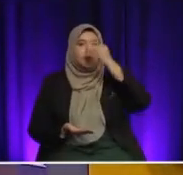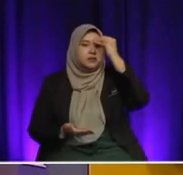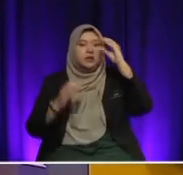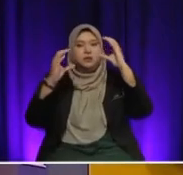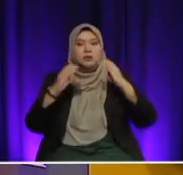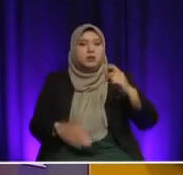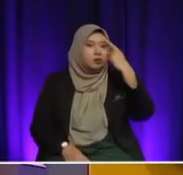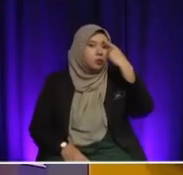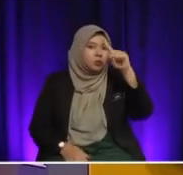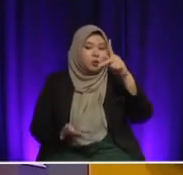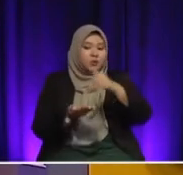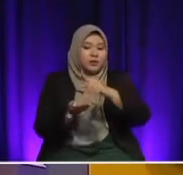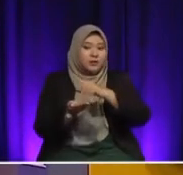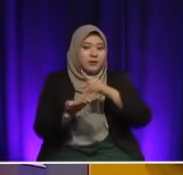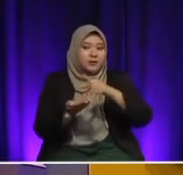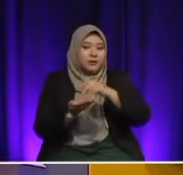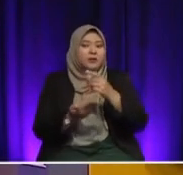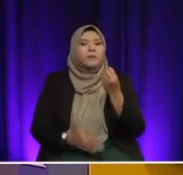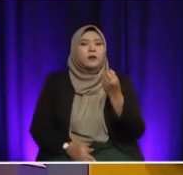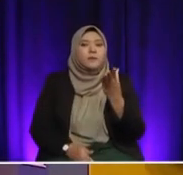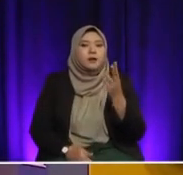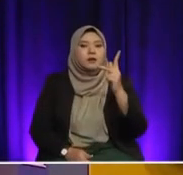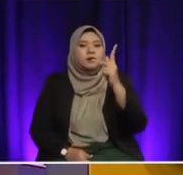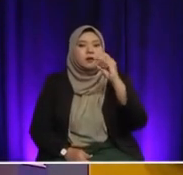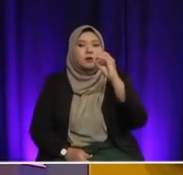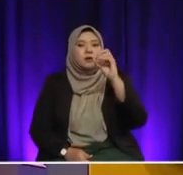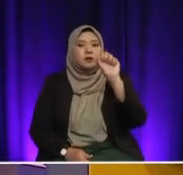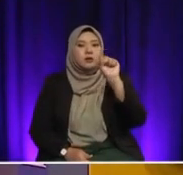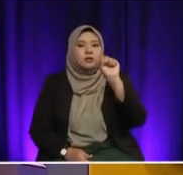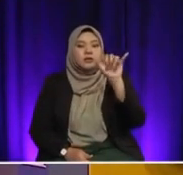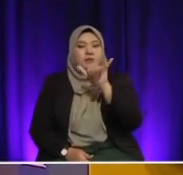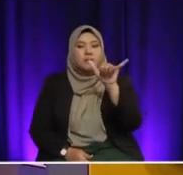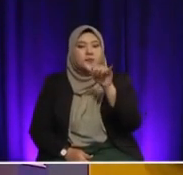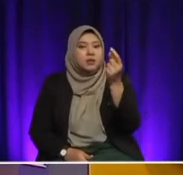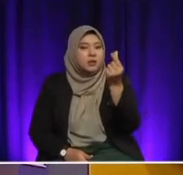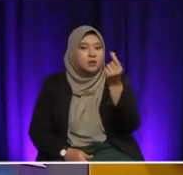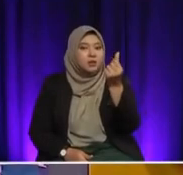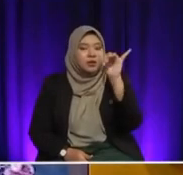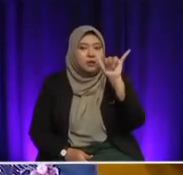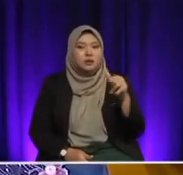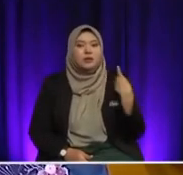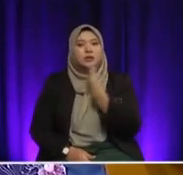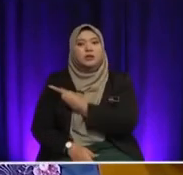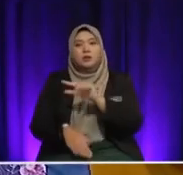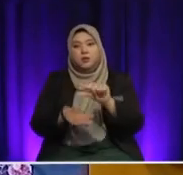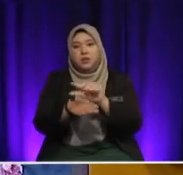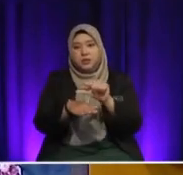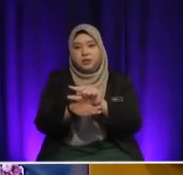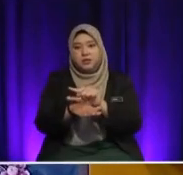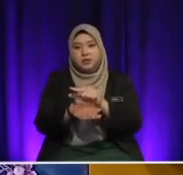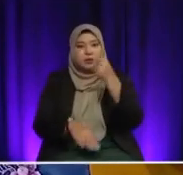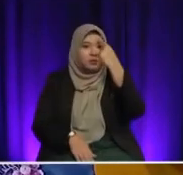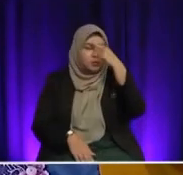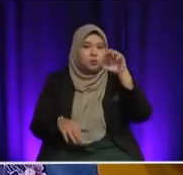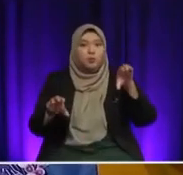mengira kos, iaitu nak tahu bajet kita macam mana. Okey, apa itu kos? Kos ialah